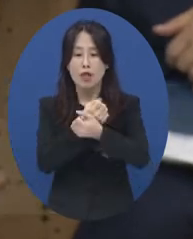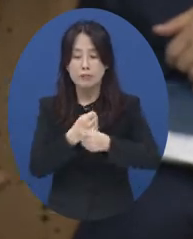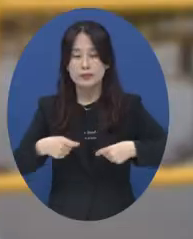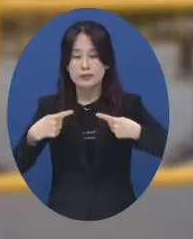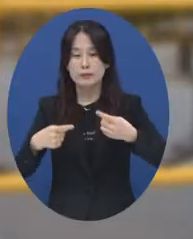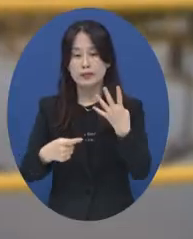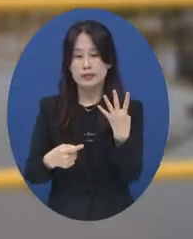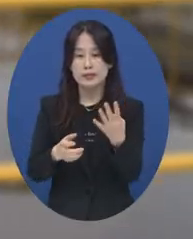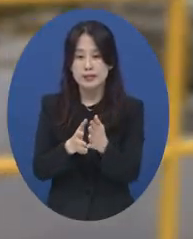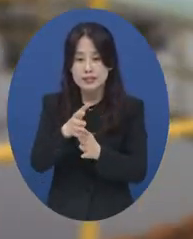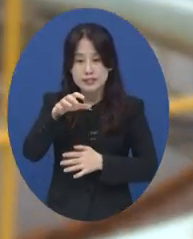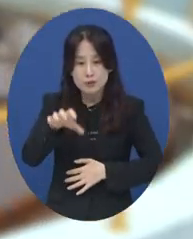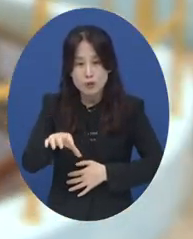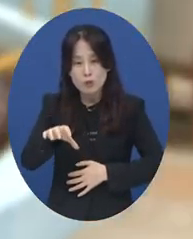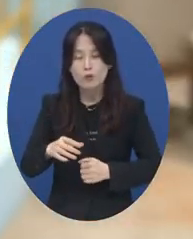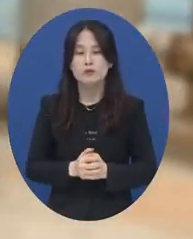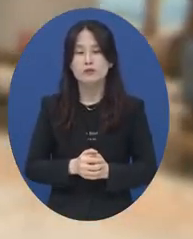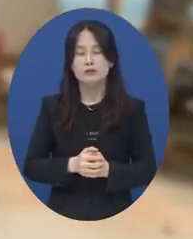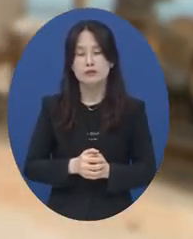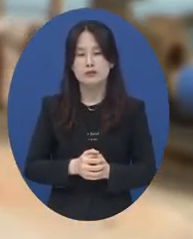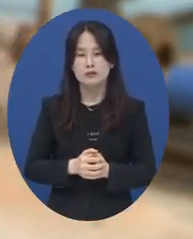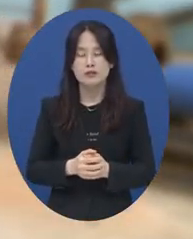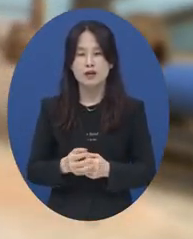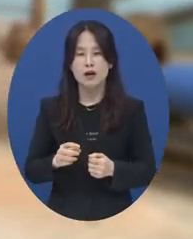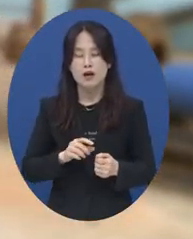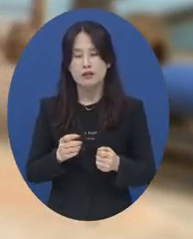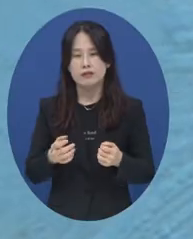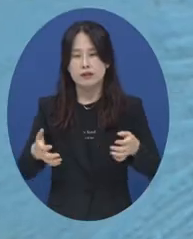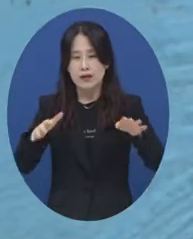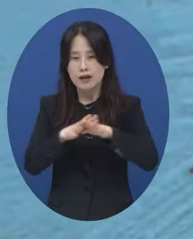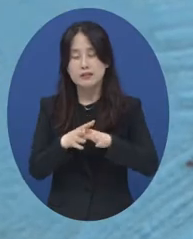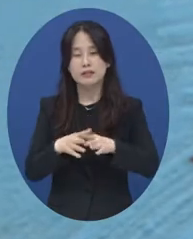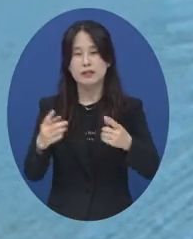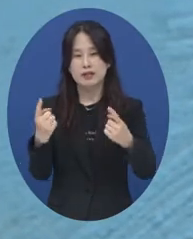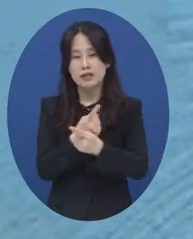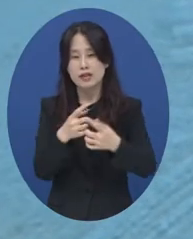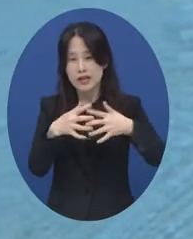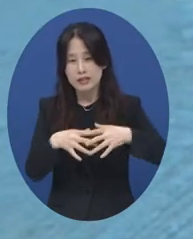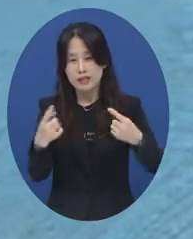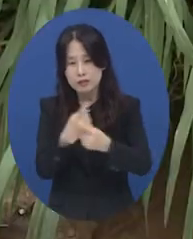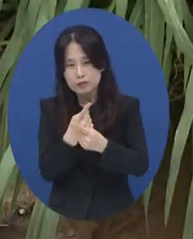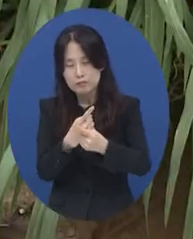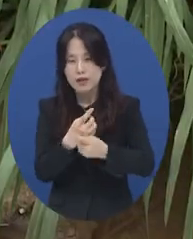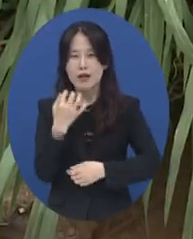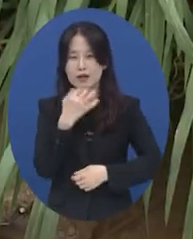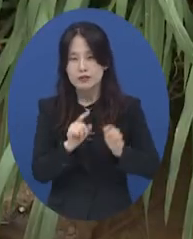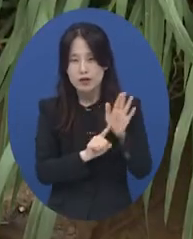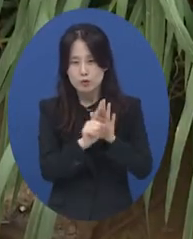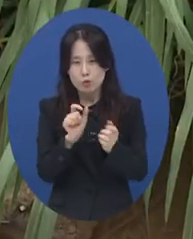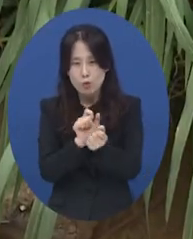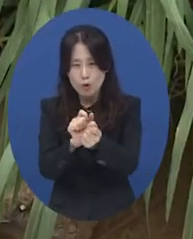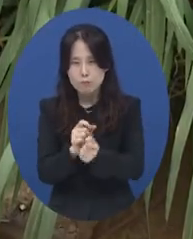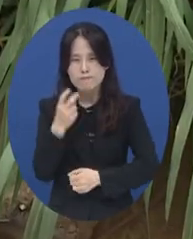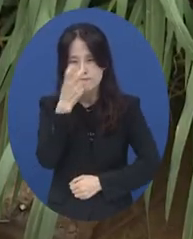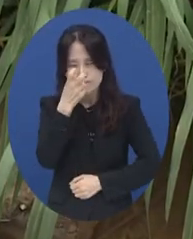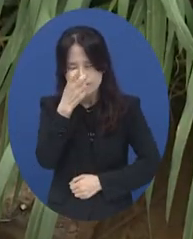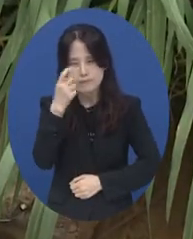하겠습니다. 협약에 참여한 4개 시군은 공공화폐수 처리시설의 운영과 개선, 색도